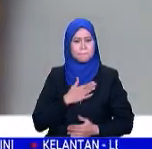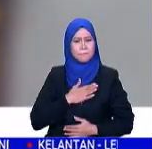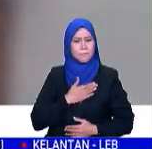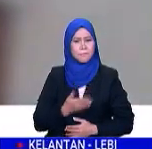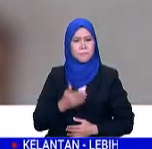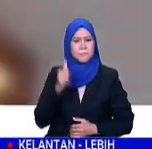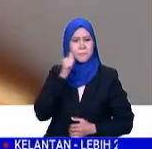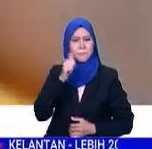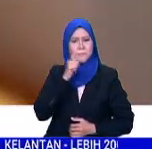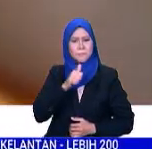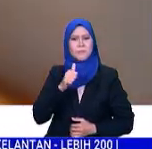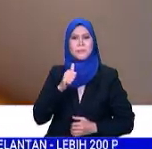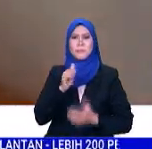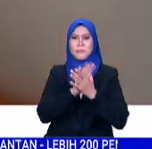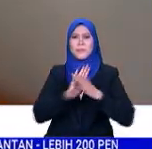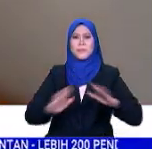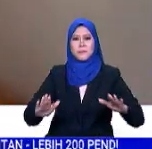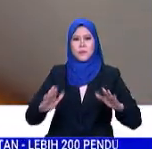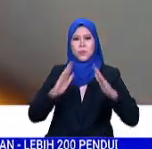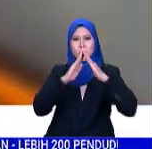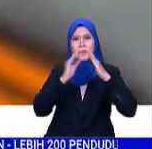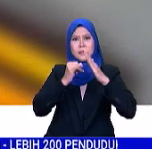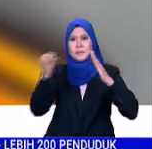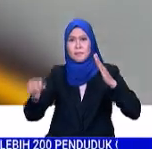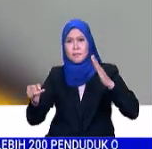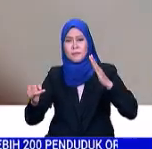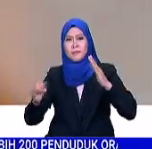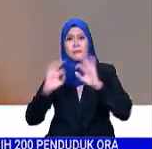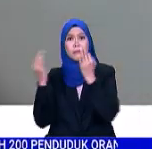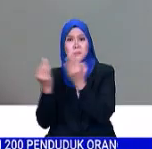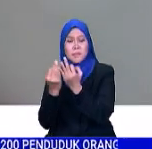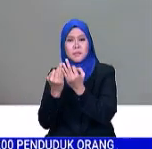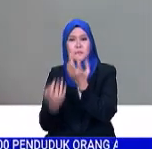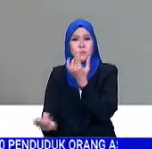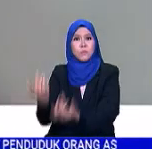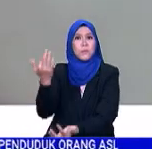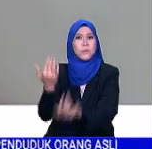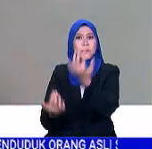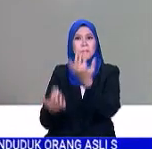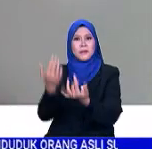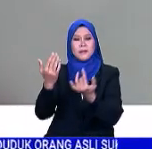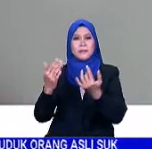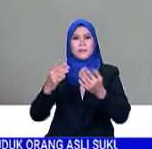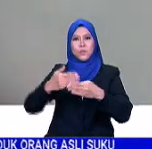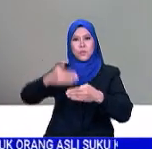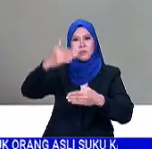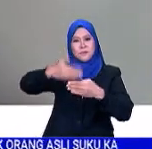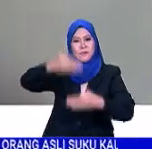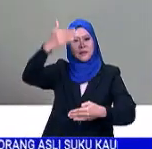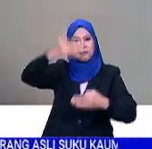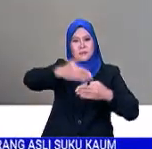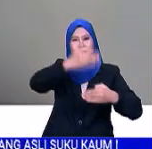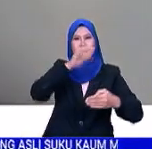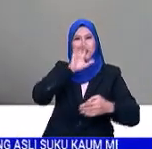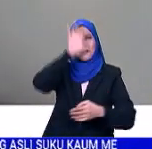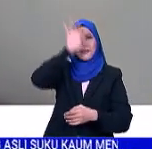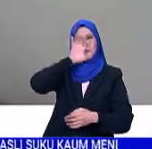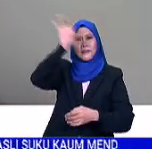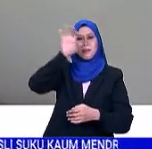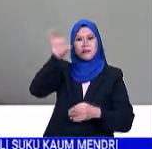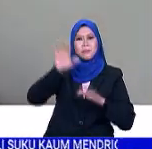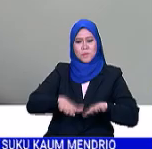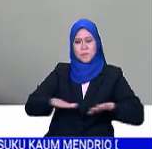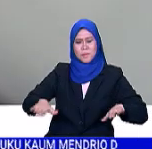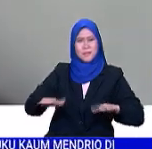Keprihatinan seorang wanita telah menyelamatkan jirannya sekeluarga daripada kebakaran di sebuah pangsapuri. Jeritan budak kecil